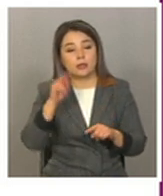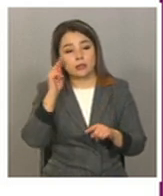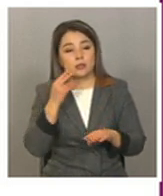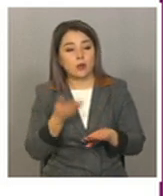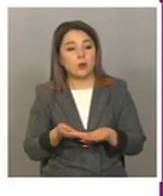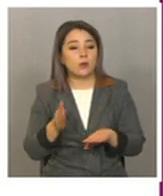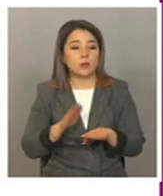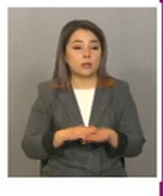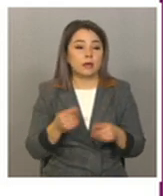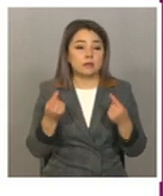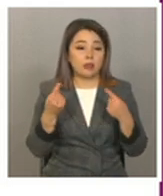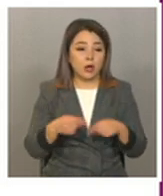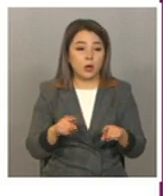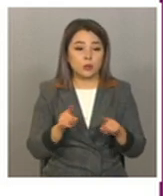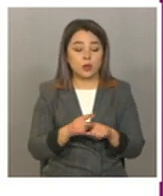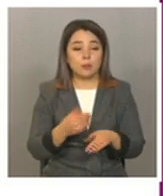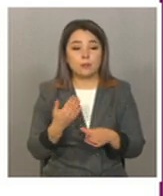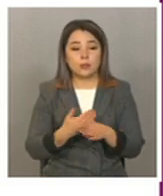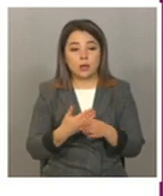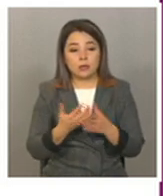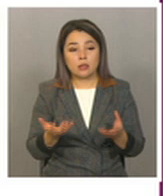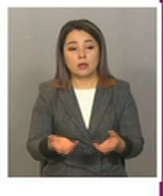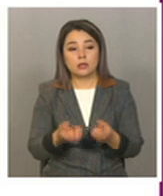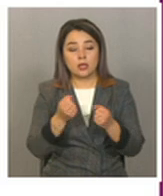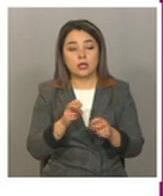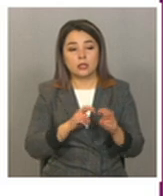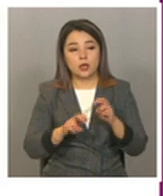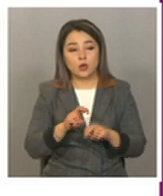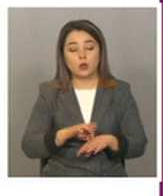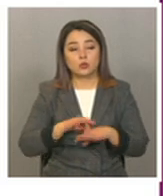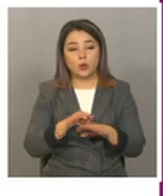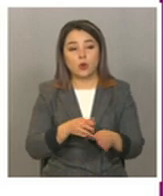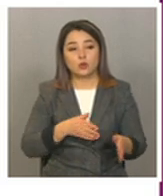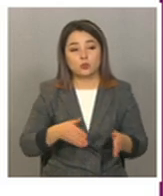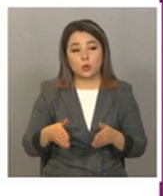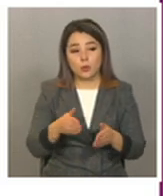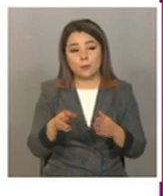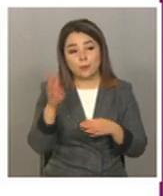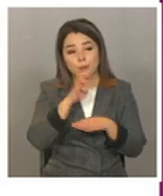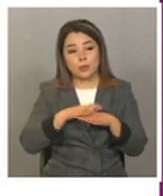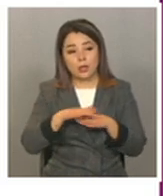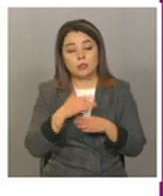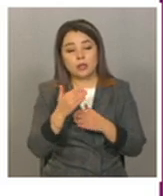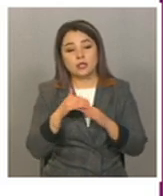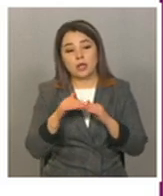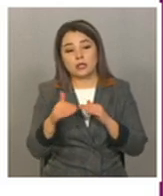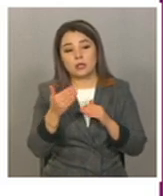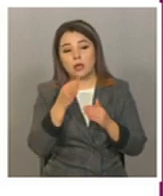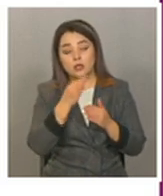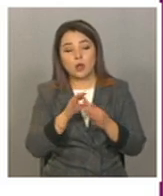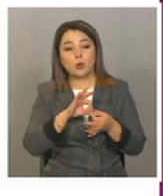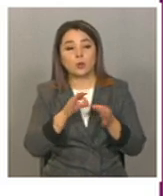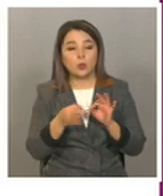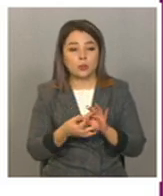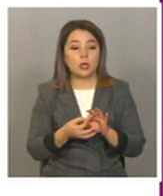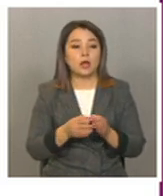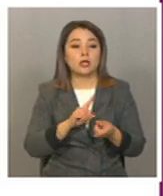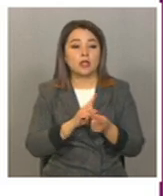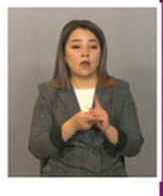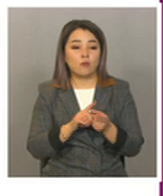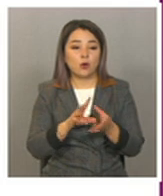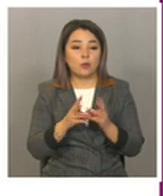дағдарыстан алып шығу жолдарын іздестірді. Осыдан мемлекеттік деңгейде күрделі